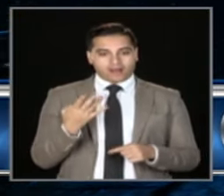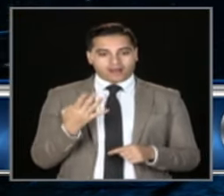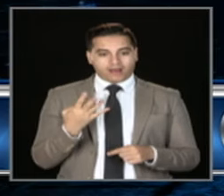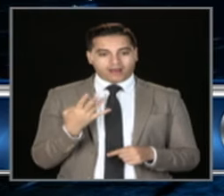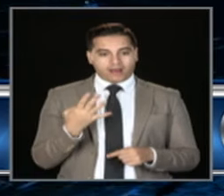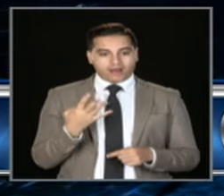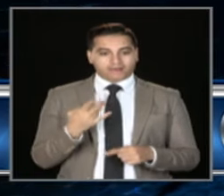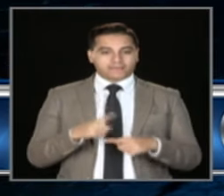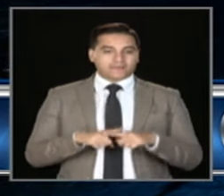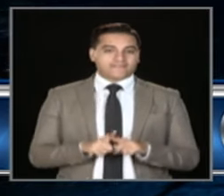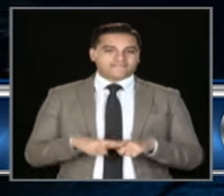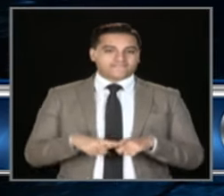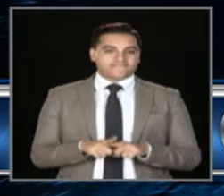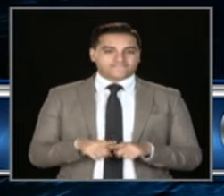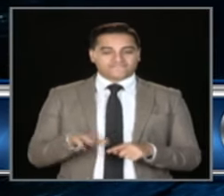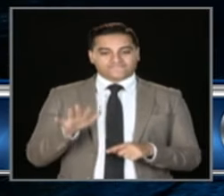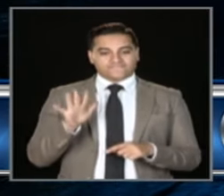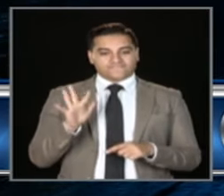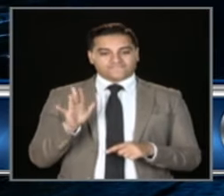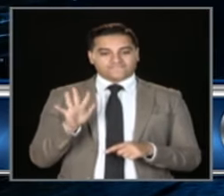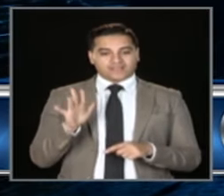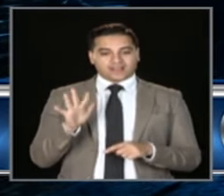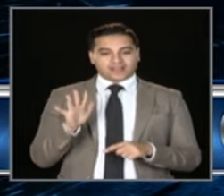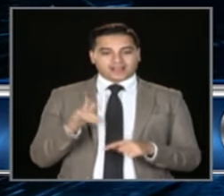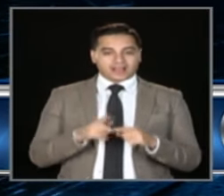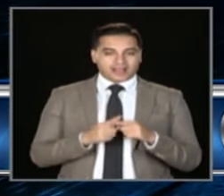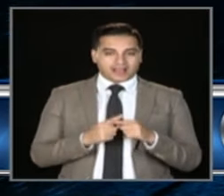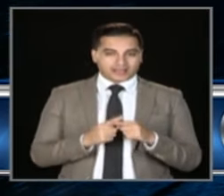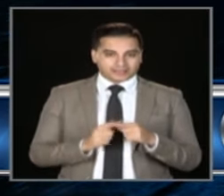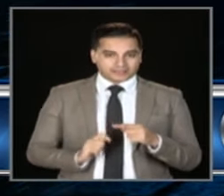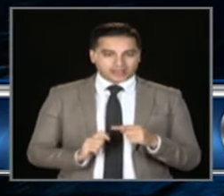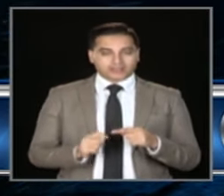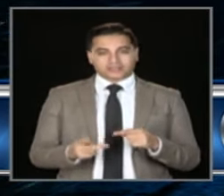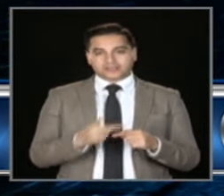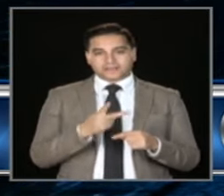832 على 4 في